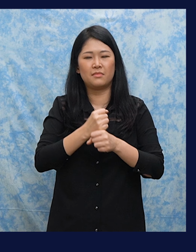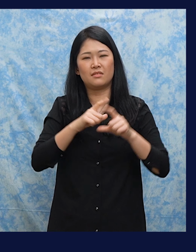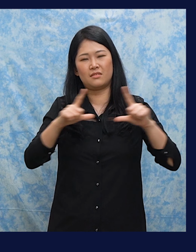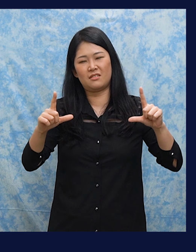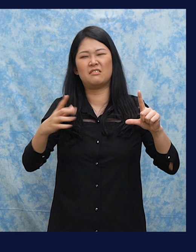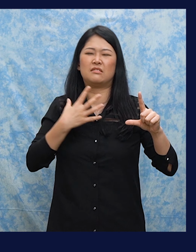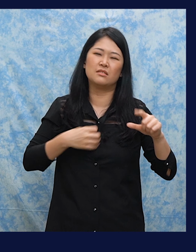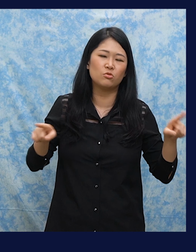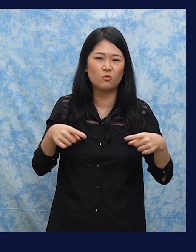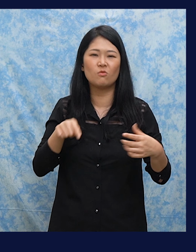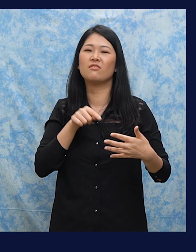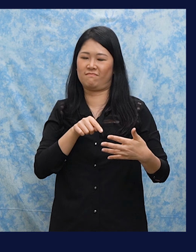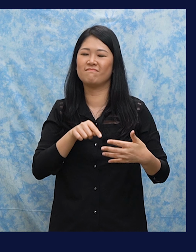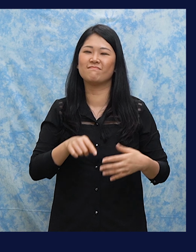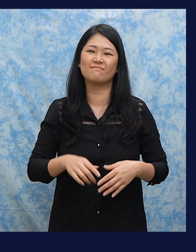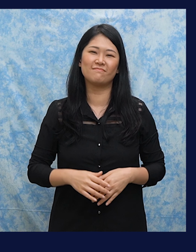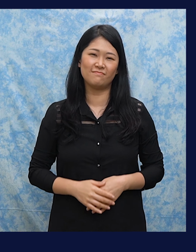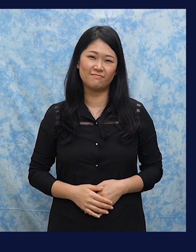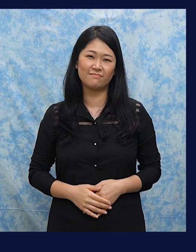稍後創作的聖馬太受難曲。